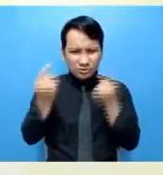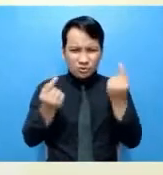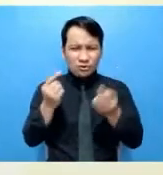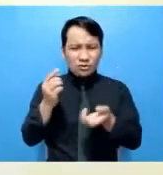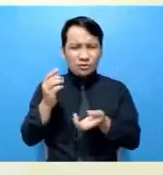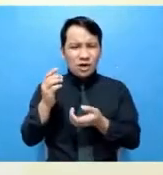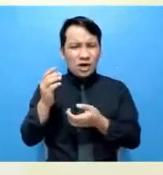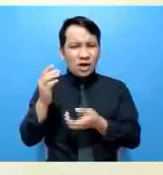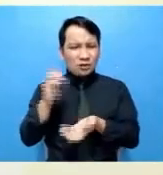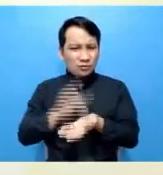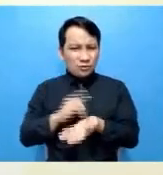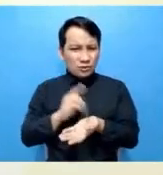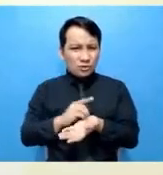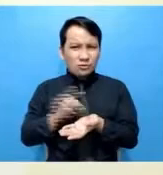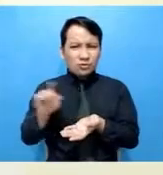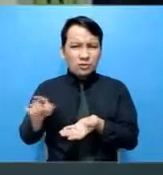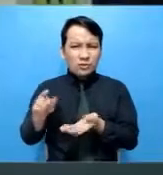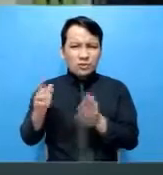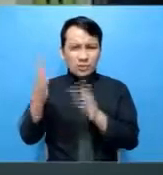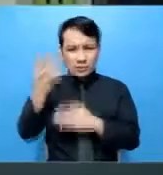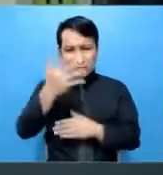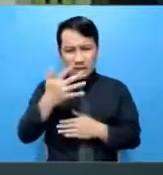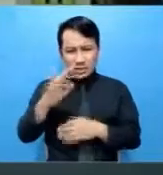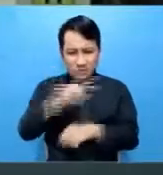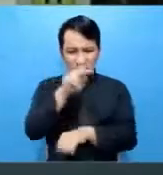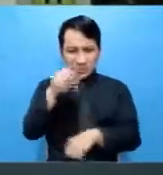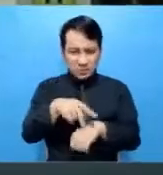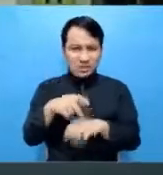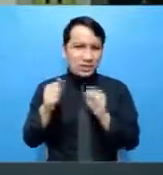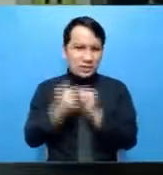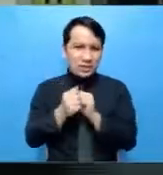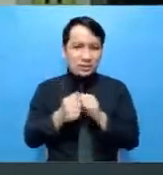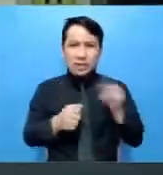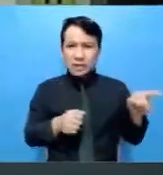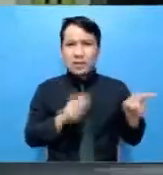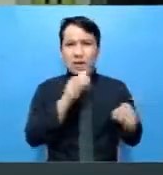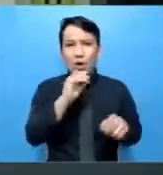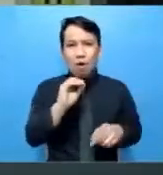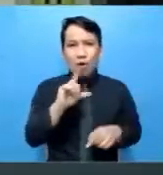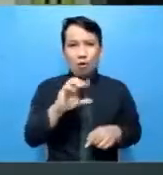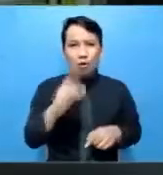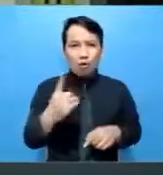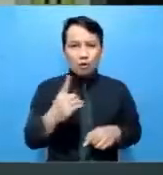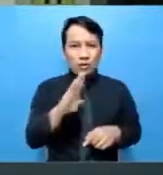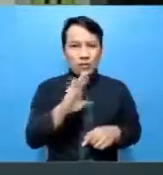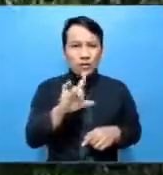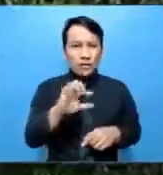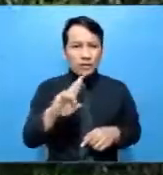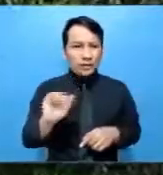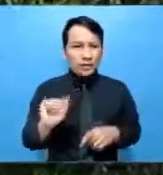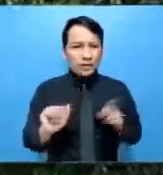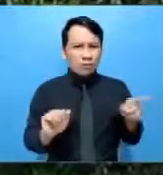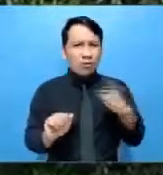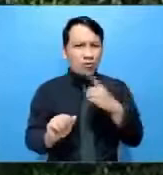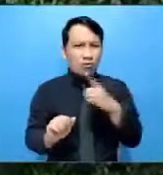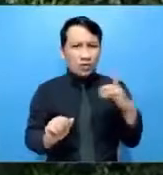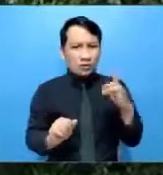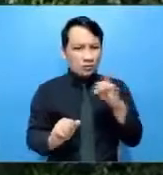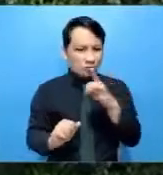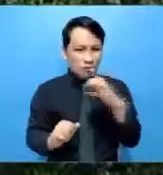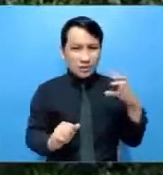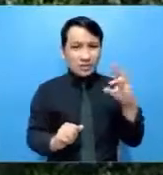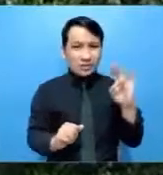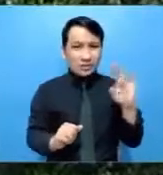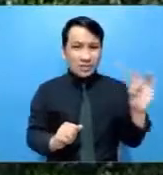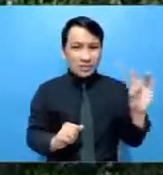Citizens of the Philippines. Napili rin daw ang Old Balara dahil may 178 active cases ito ng COVID-19